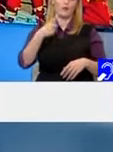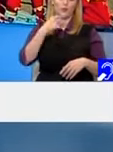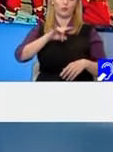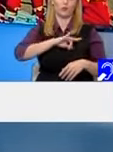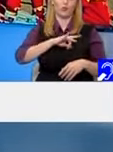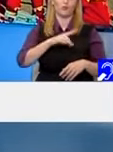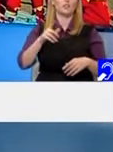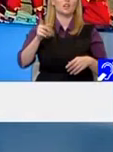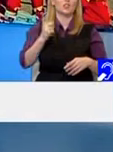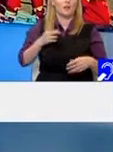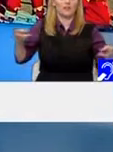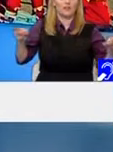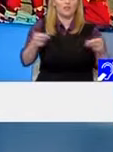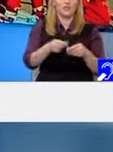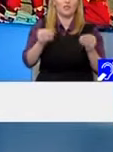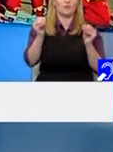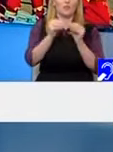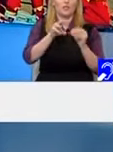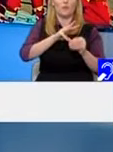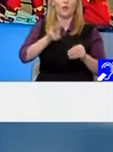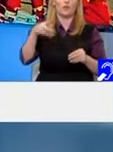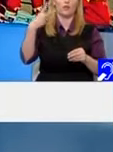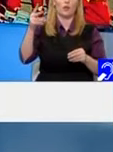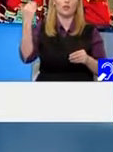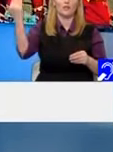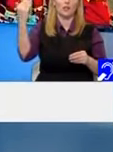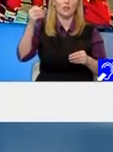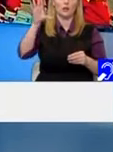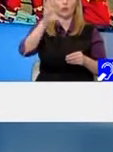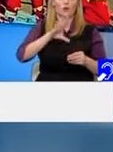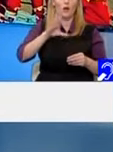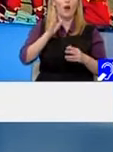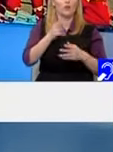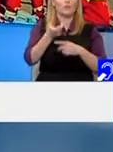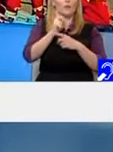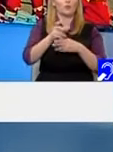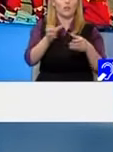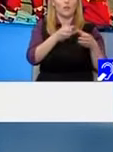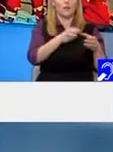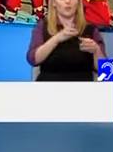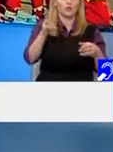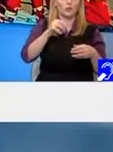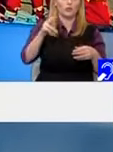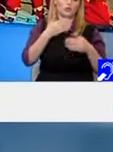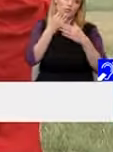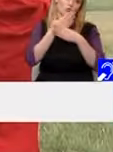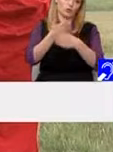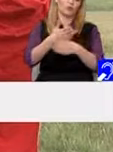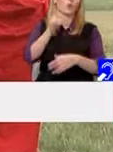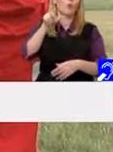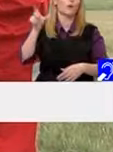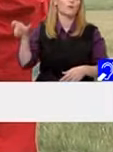investiție de 10 milioane de euro, bani europeni, iar asta va însemna mai multe echipaje SMURT în ajutorul oamenilor.